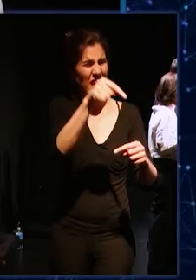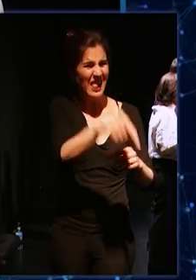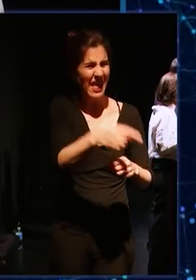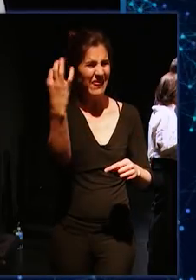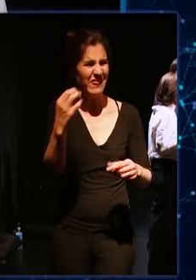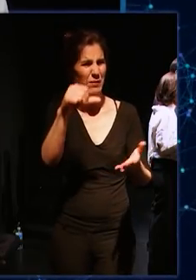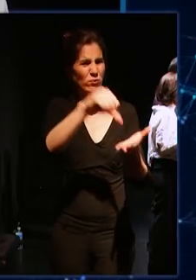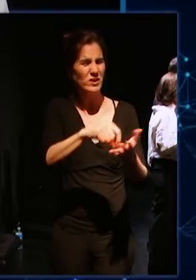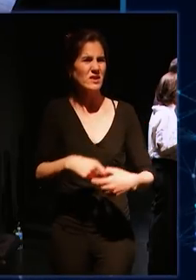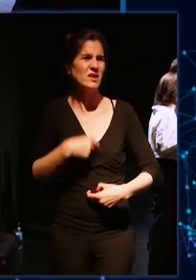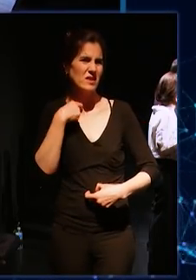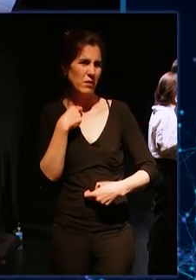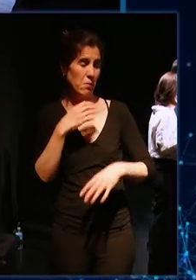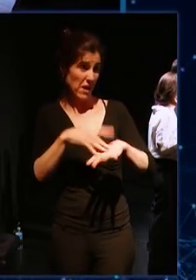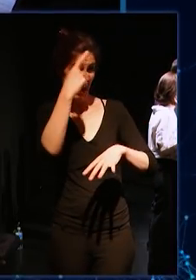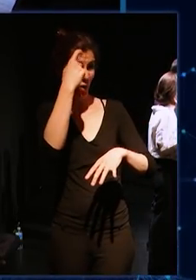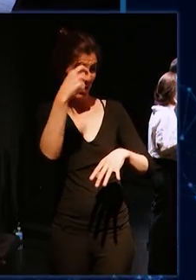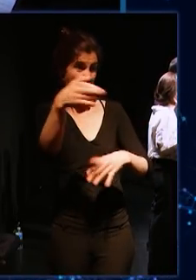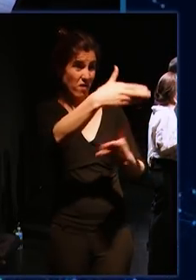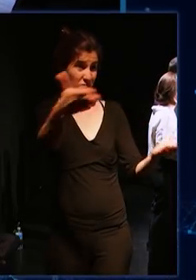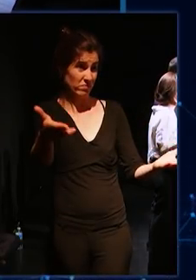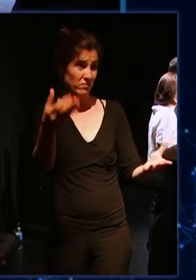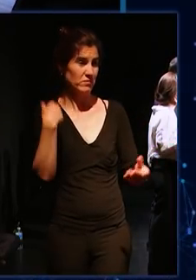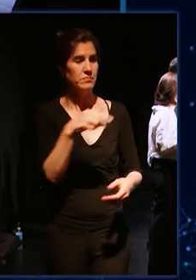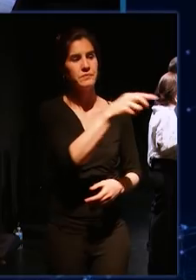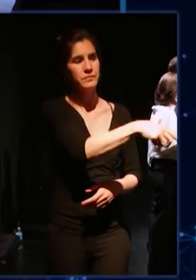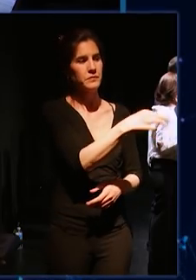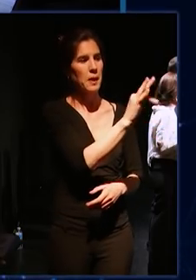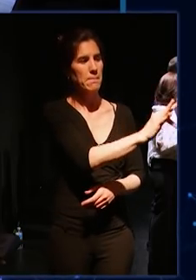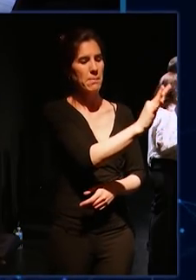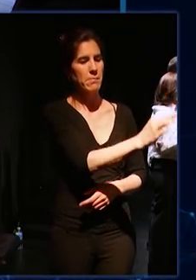cívic. Vera Cruz Miranda. Laia.